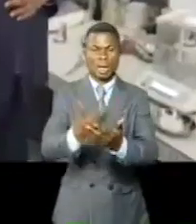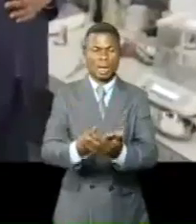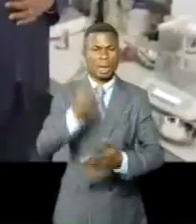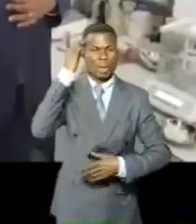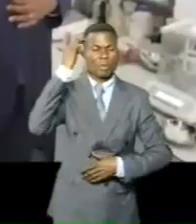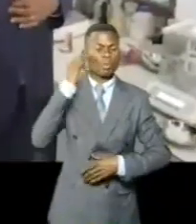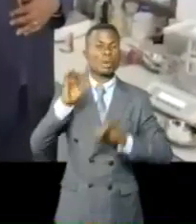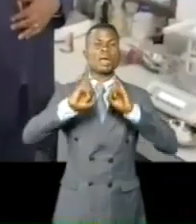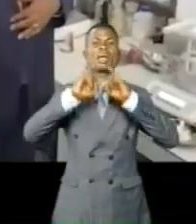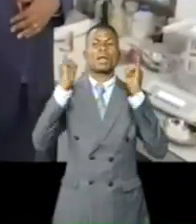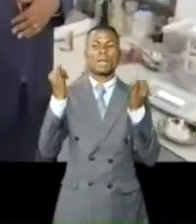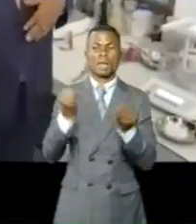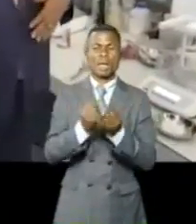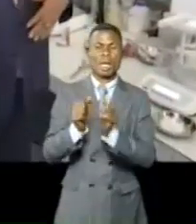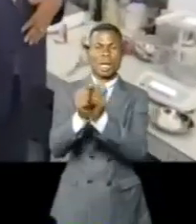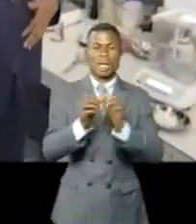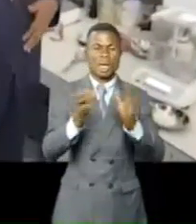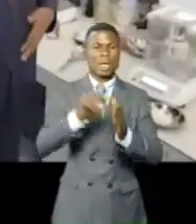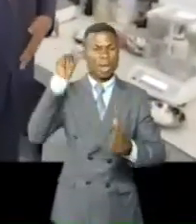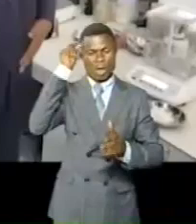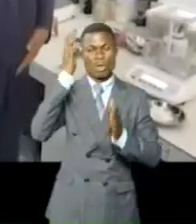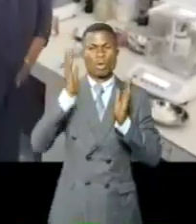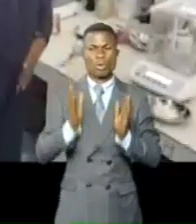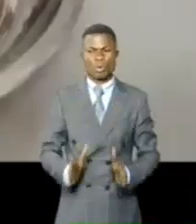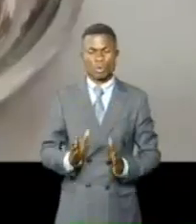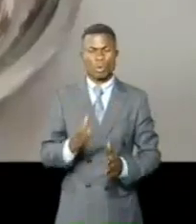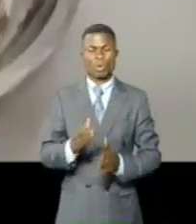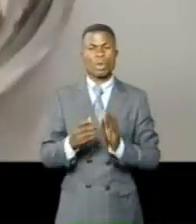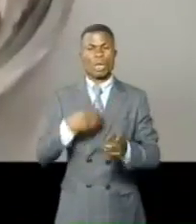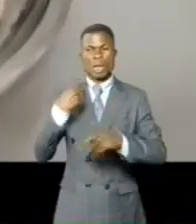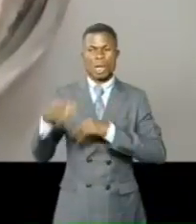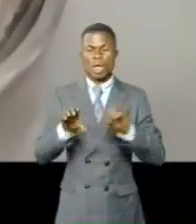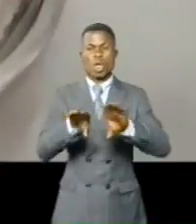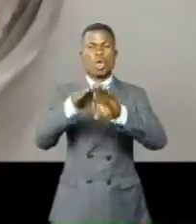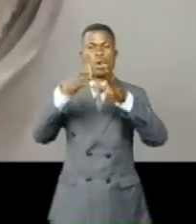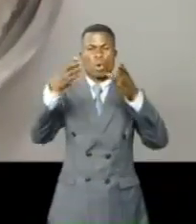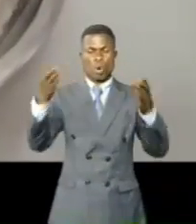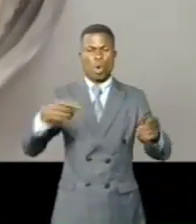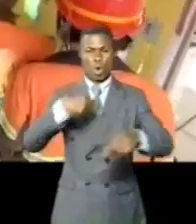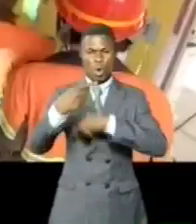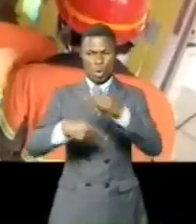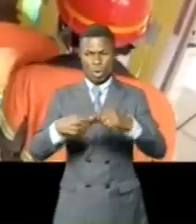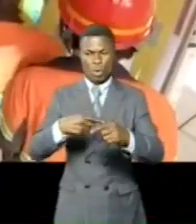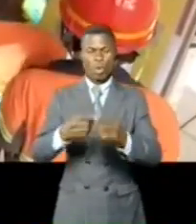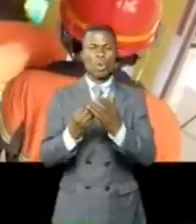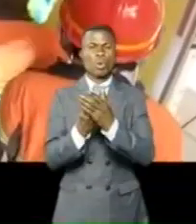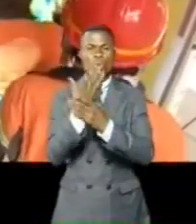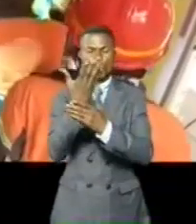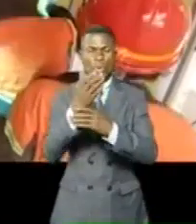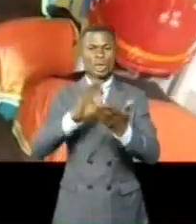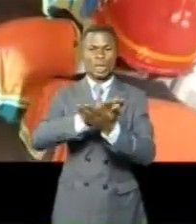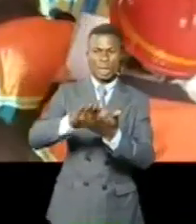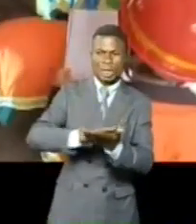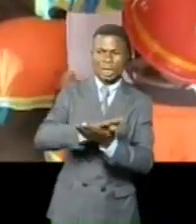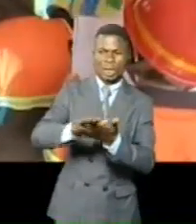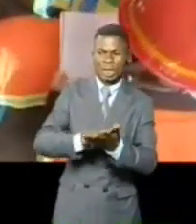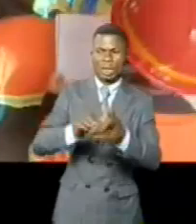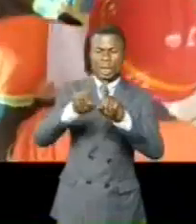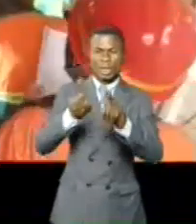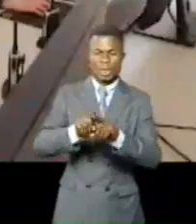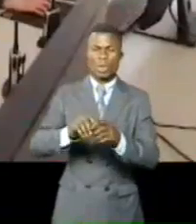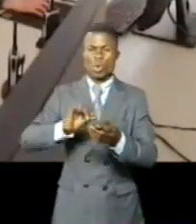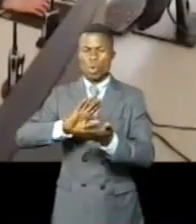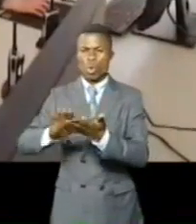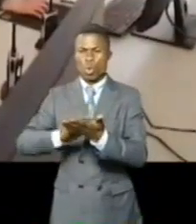ministre de l'Industrie, accompagné du gouverneur, est allé présider la cérémonie du lancement de la production du ciment et de la chaux